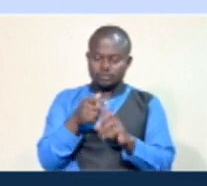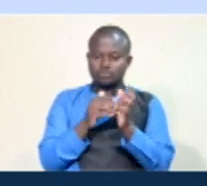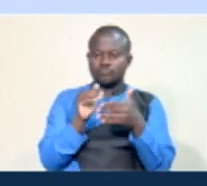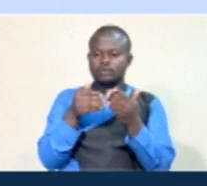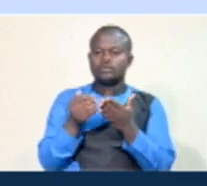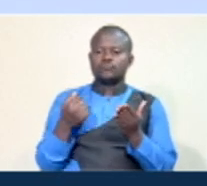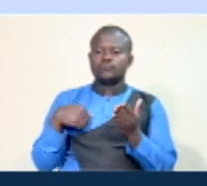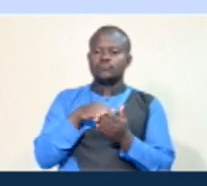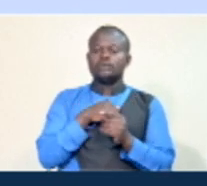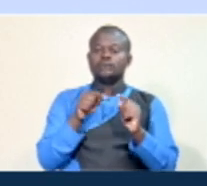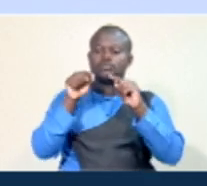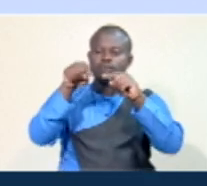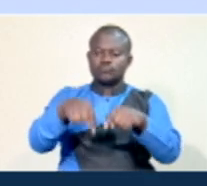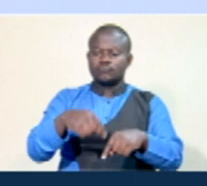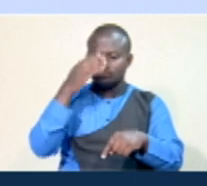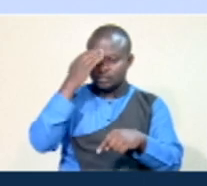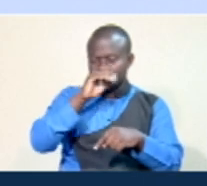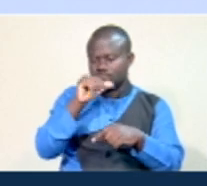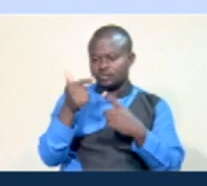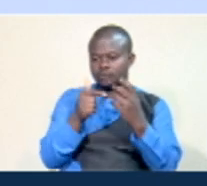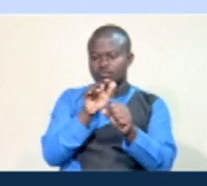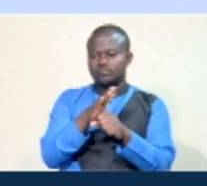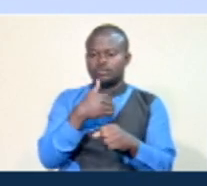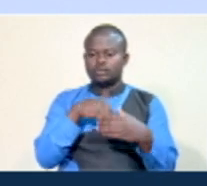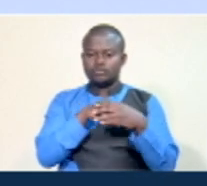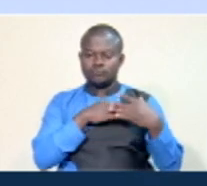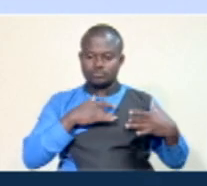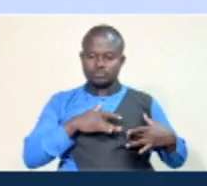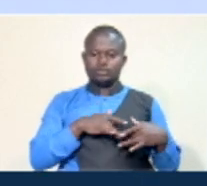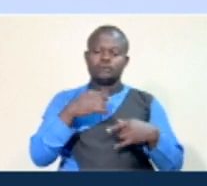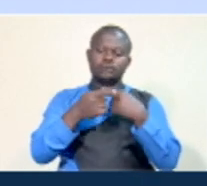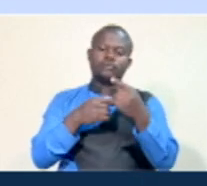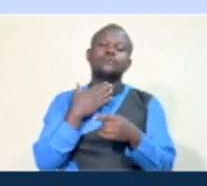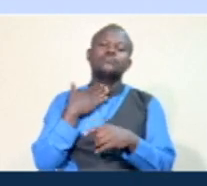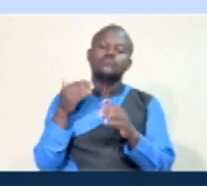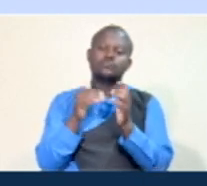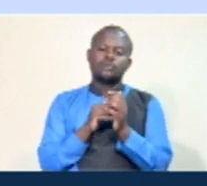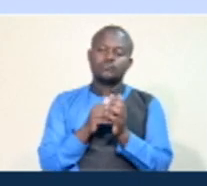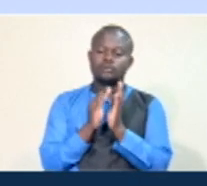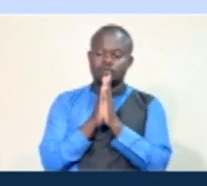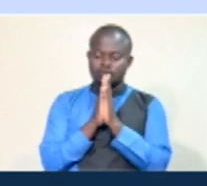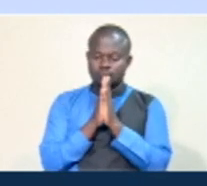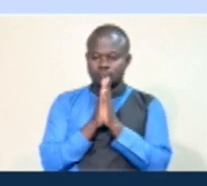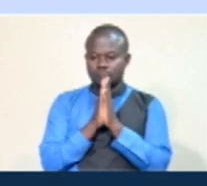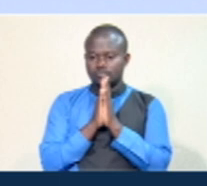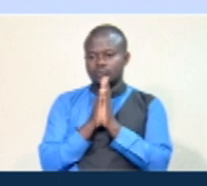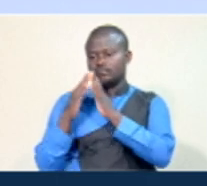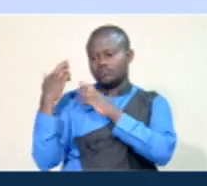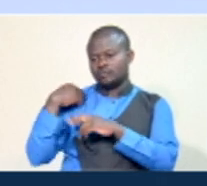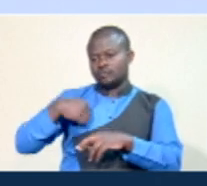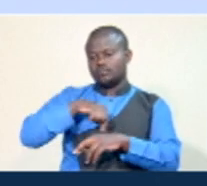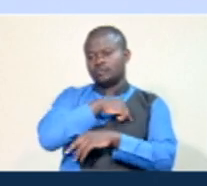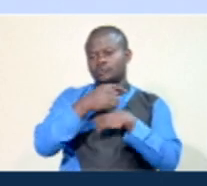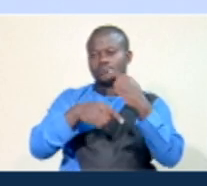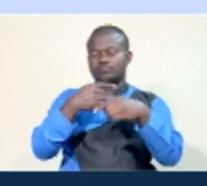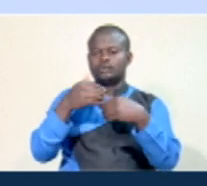ahubwo hari ibindi byinshi dufite ku mutima dukomeza kubifuriza no kubasabira. Ni inshingano zacu